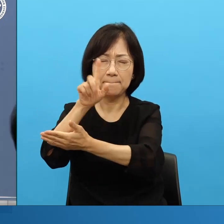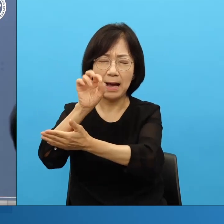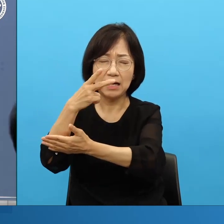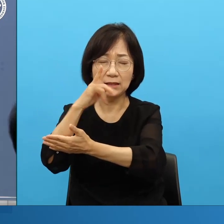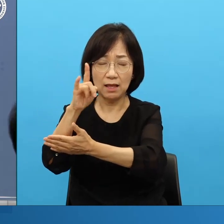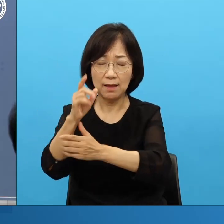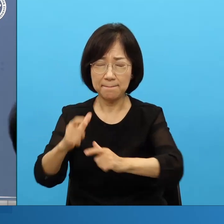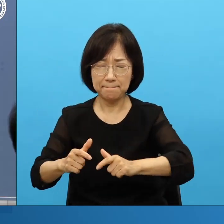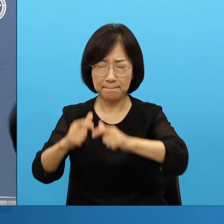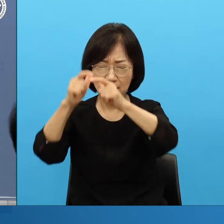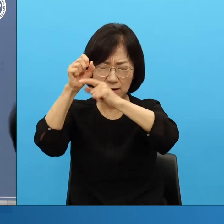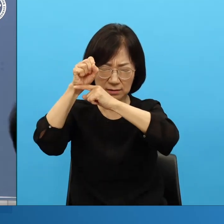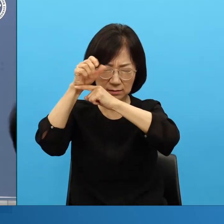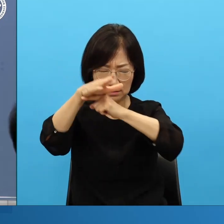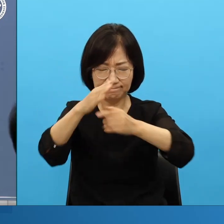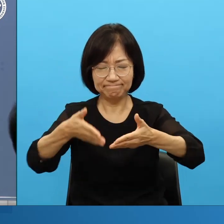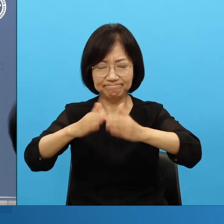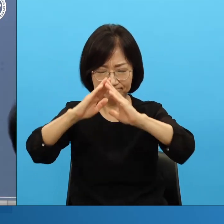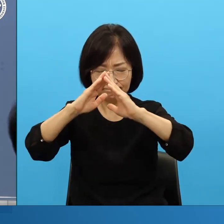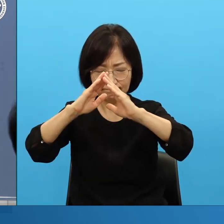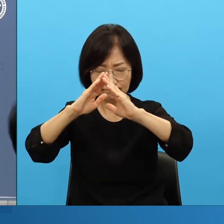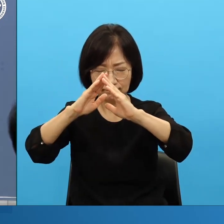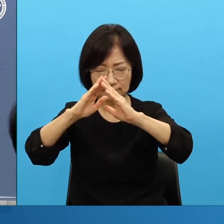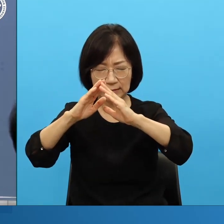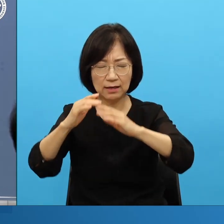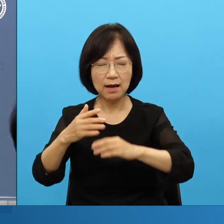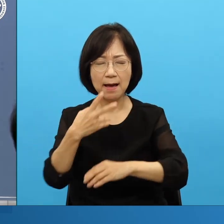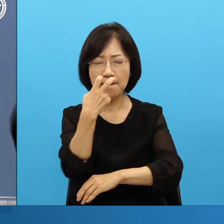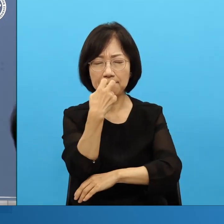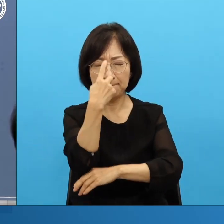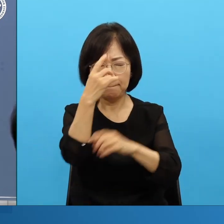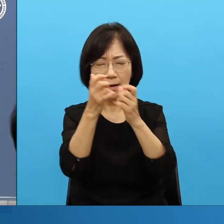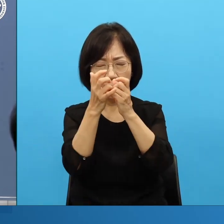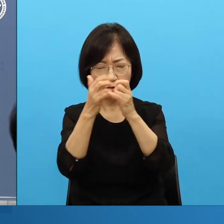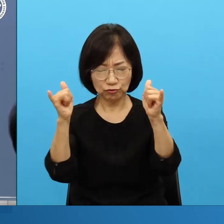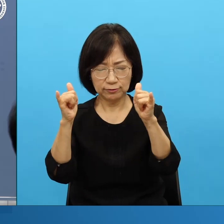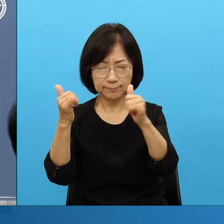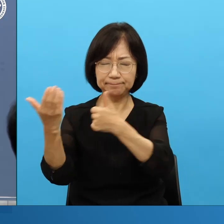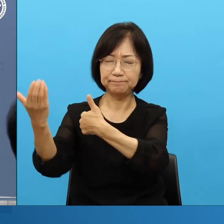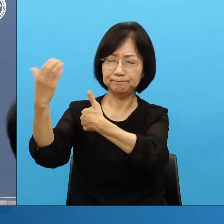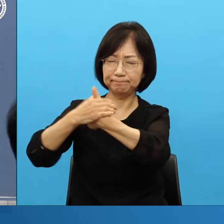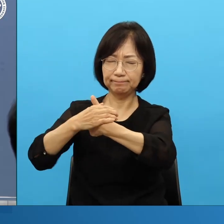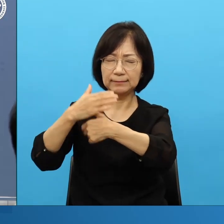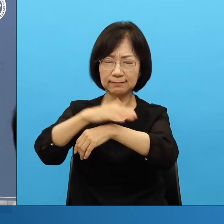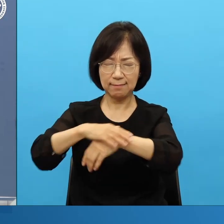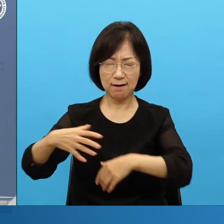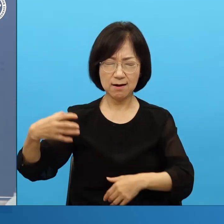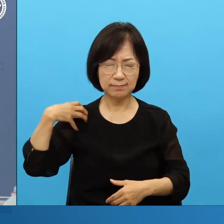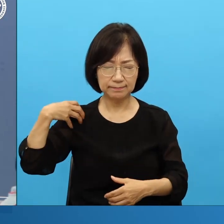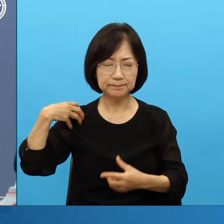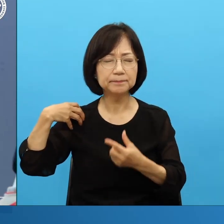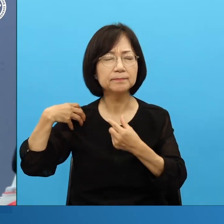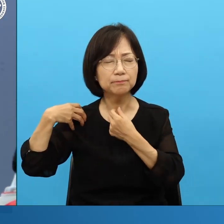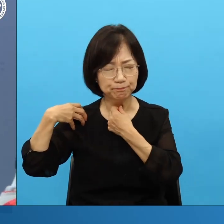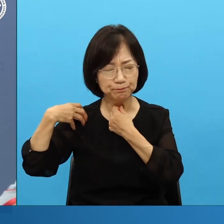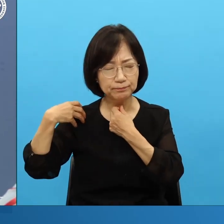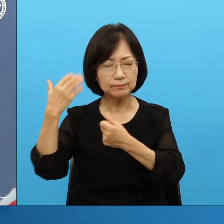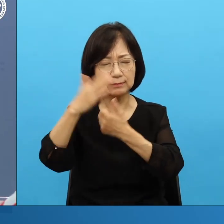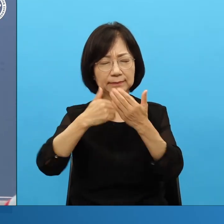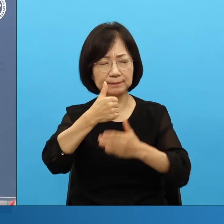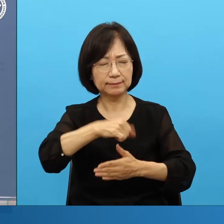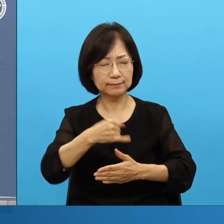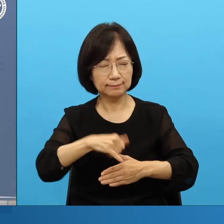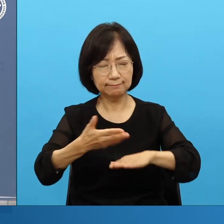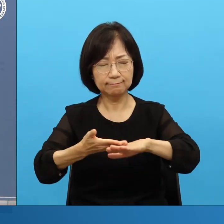up the partisans of God 파수꾼의 역할을 감당할 하나님의 사람들 위해 and take upon the role of being the watchmen of